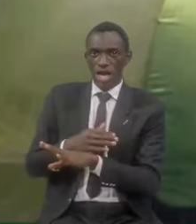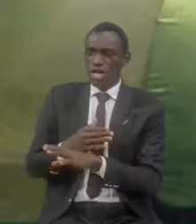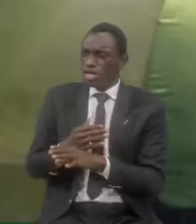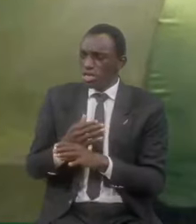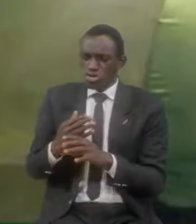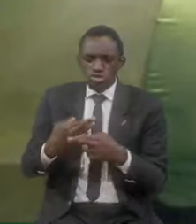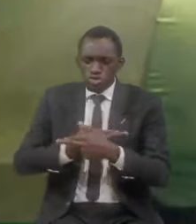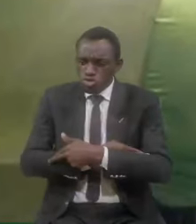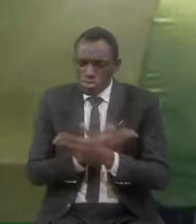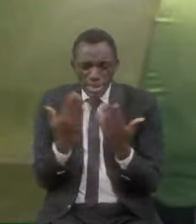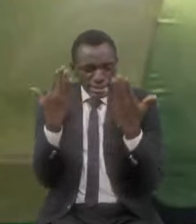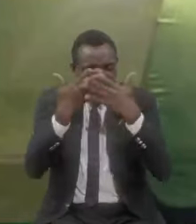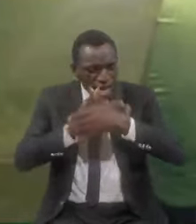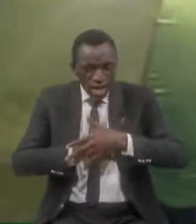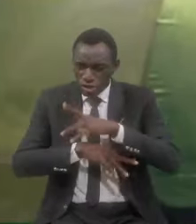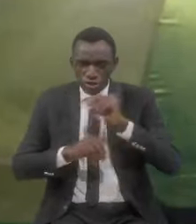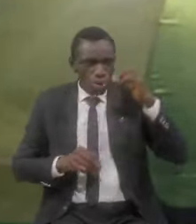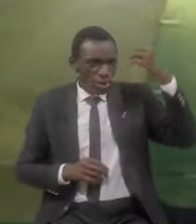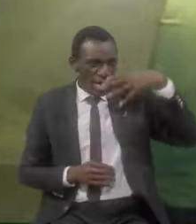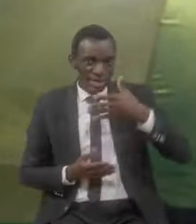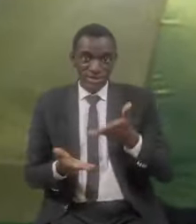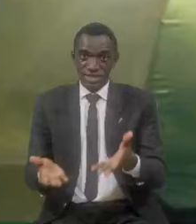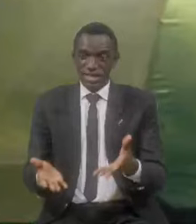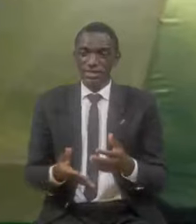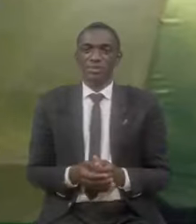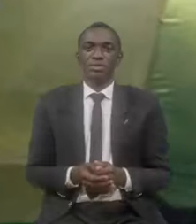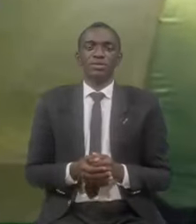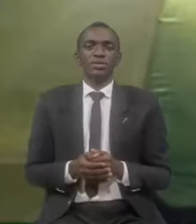il y a les ténèbres totales, compactes.